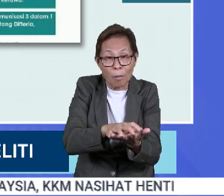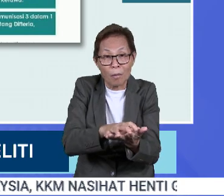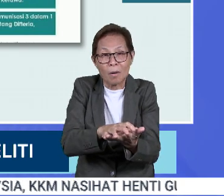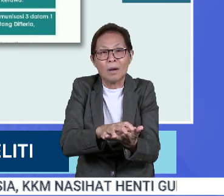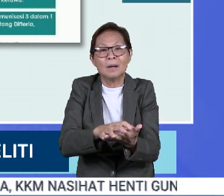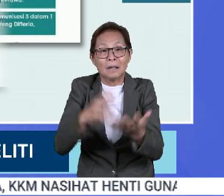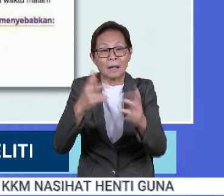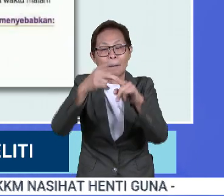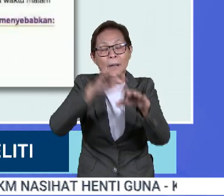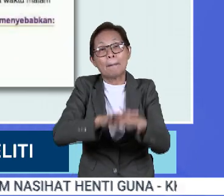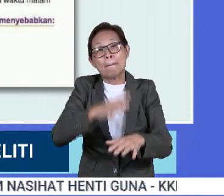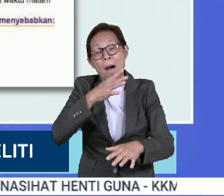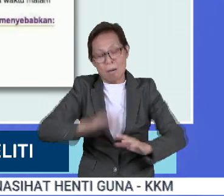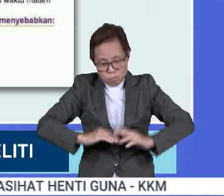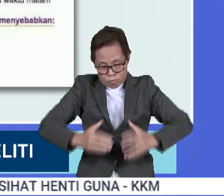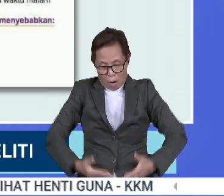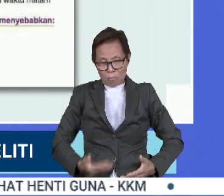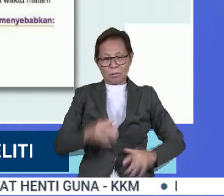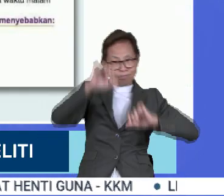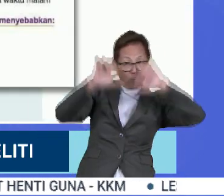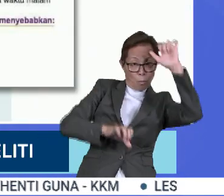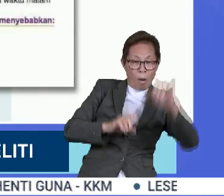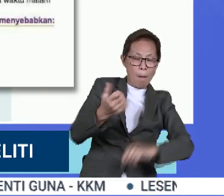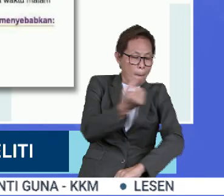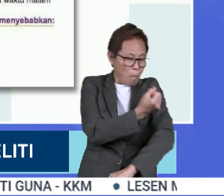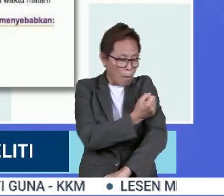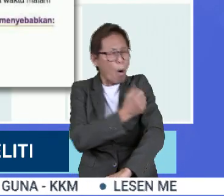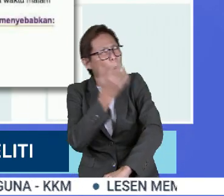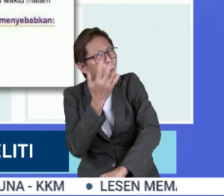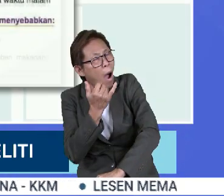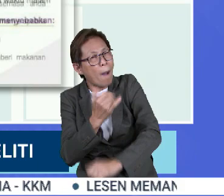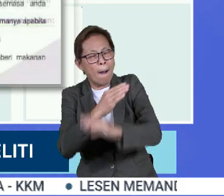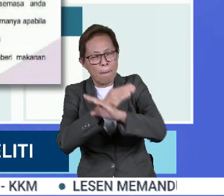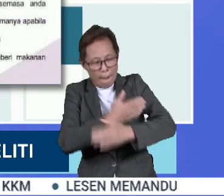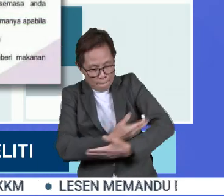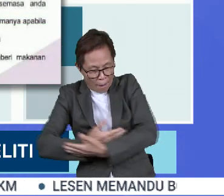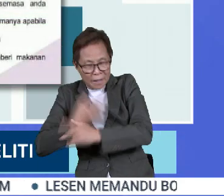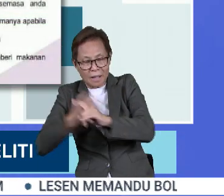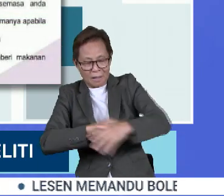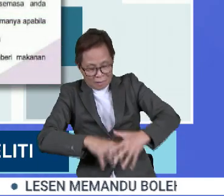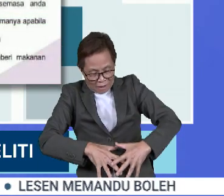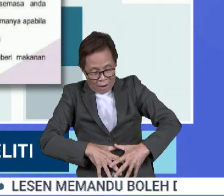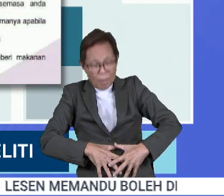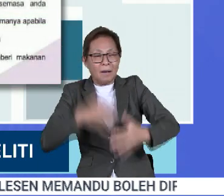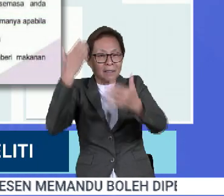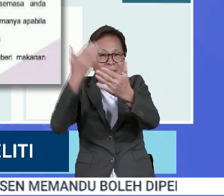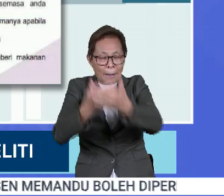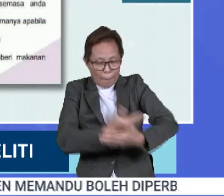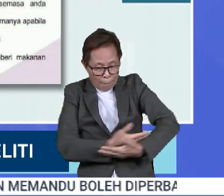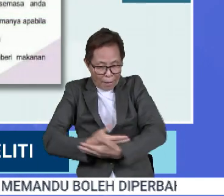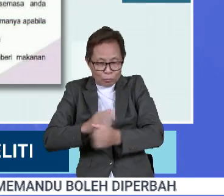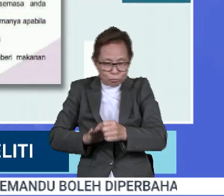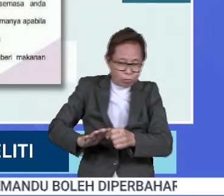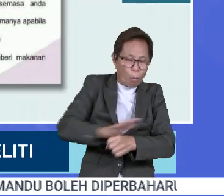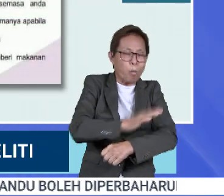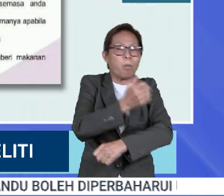kepada ibu hamil sedang diteliti pemberian vaksin tersebut bertujuan melindungi bayi bermula dari kandungan sehingga bayi dapat melengkapkan